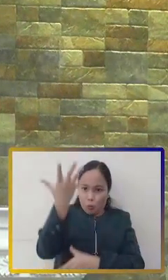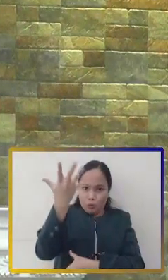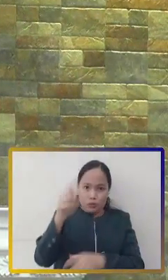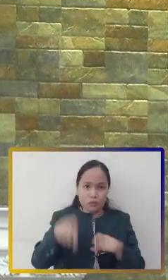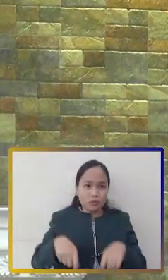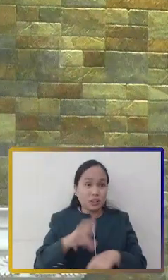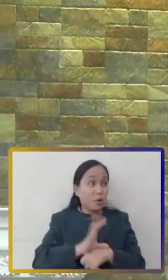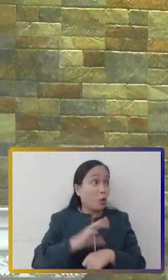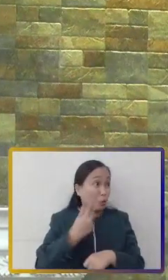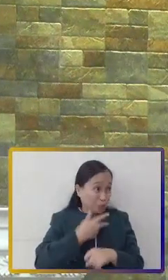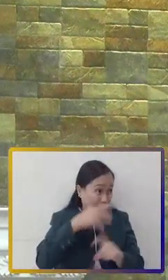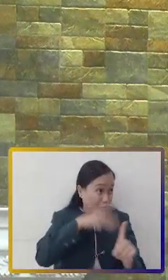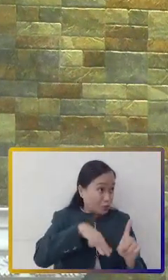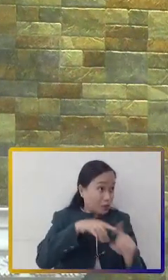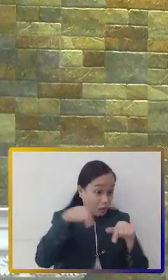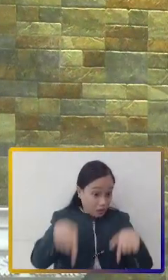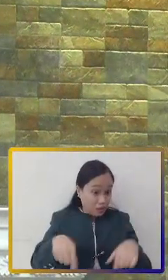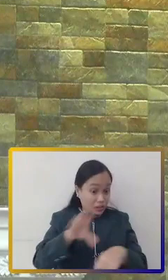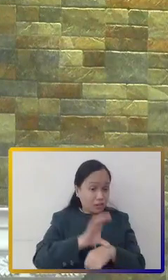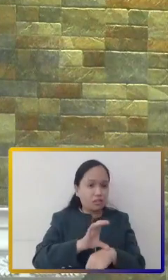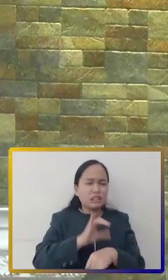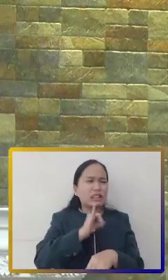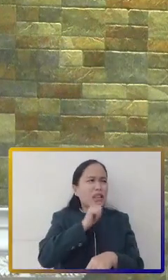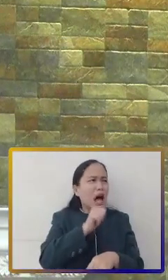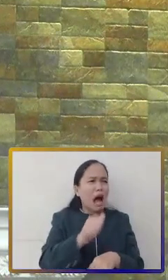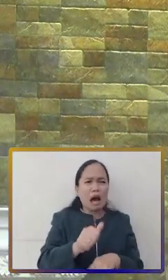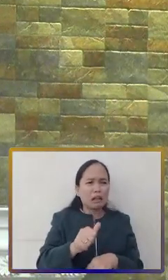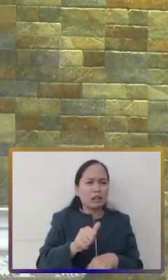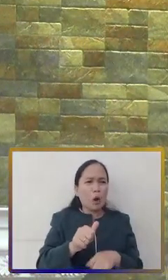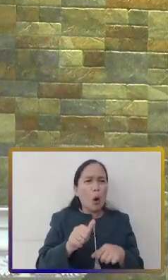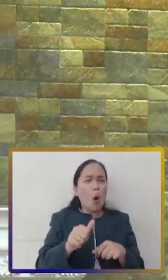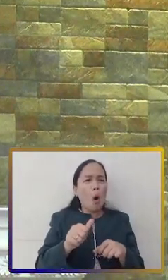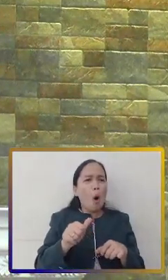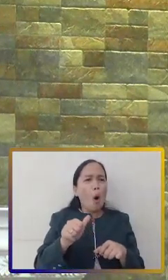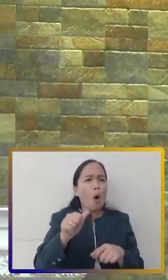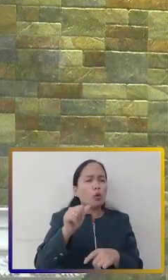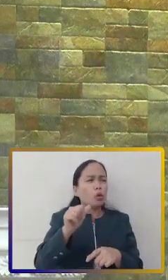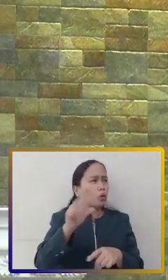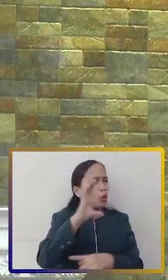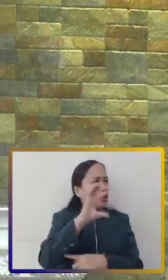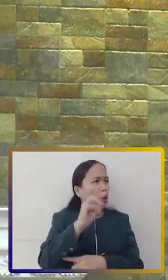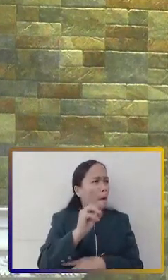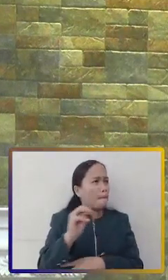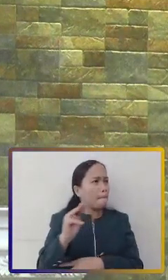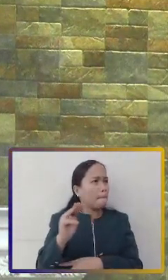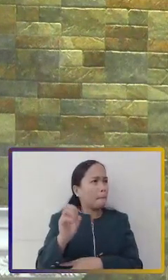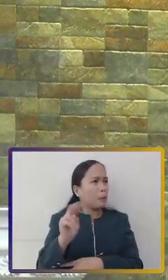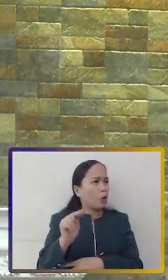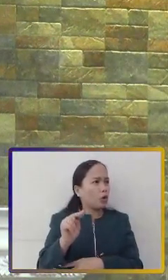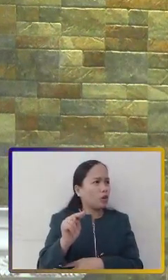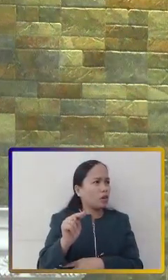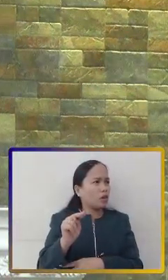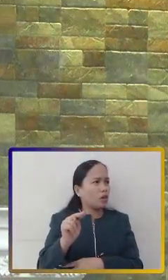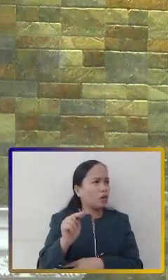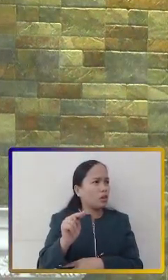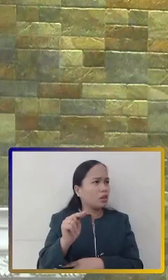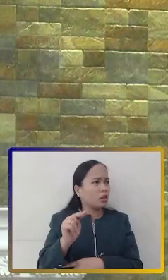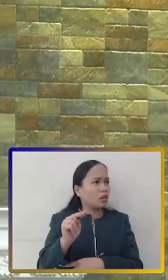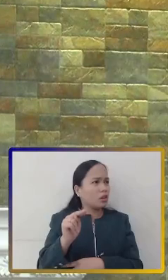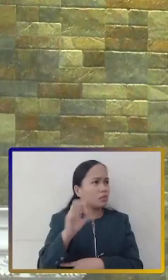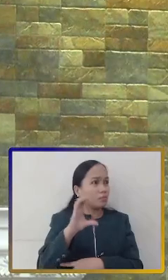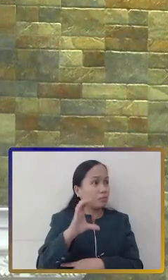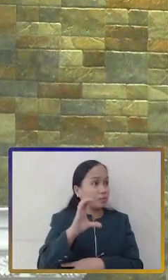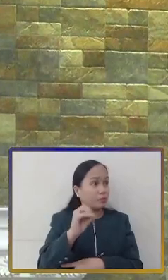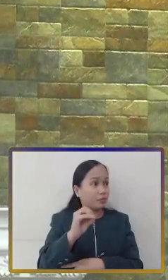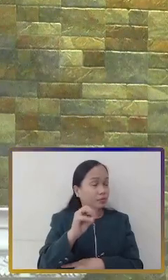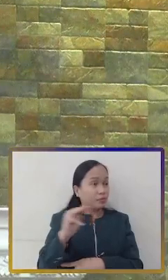the ministry is not ordinary. You see? Isa po yan. We should all, pero mga kapatid, ilagay po natin, mga